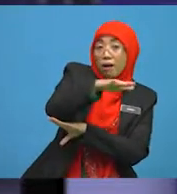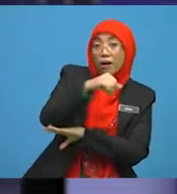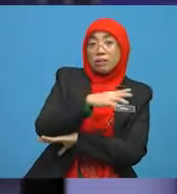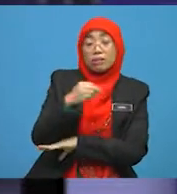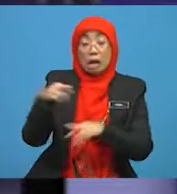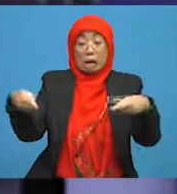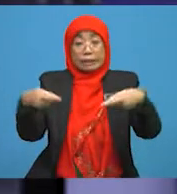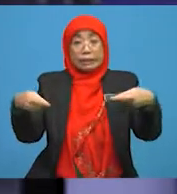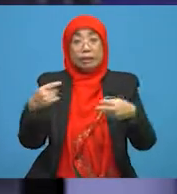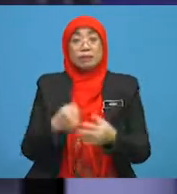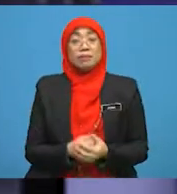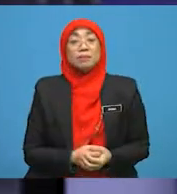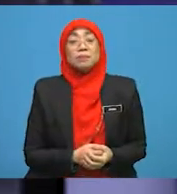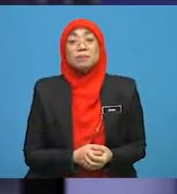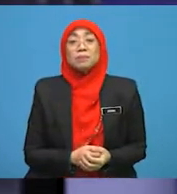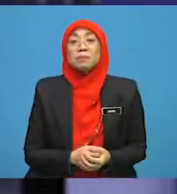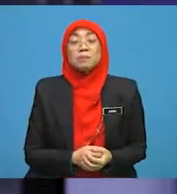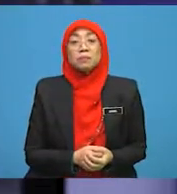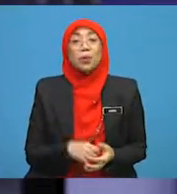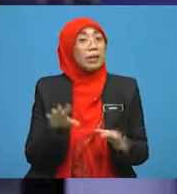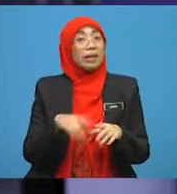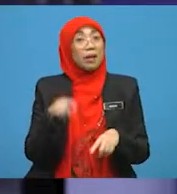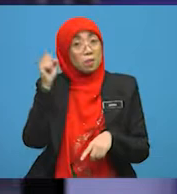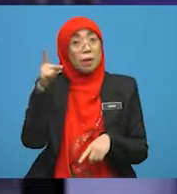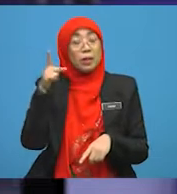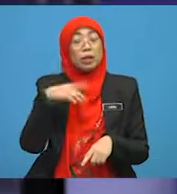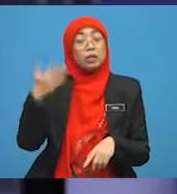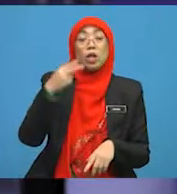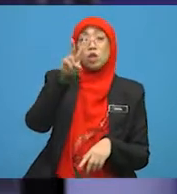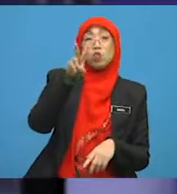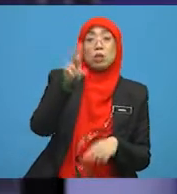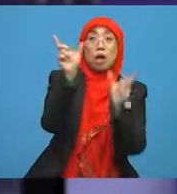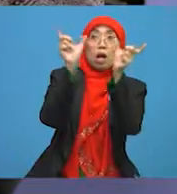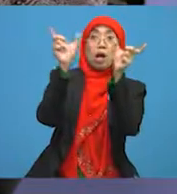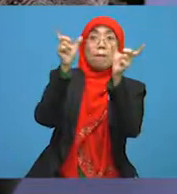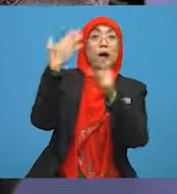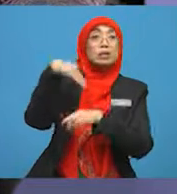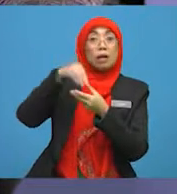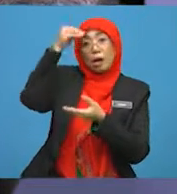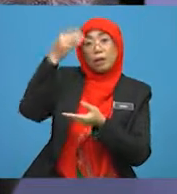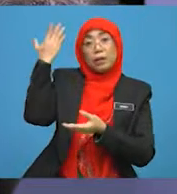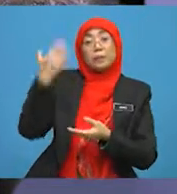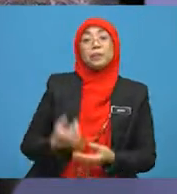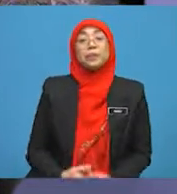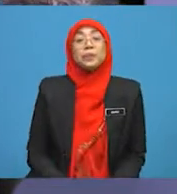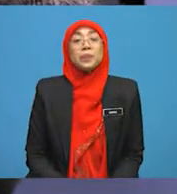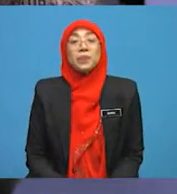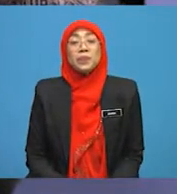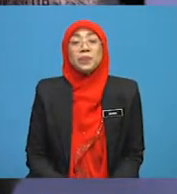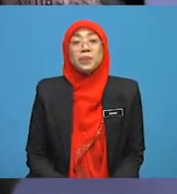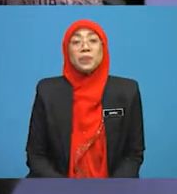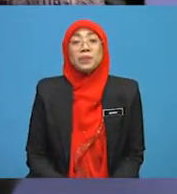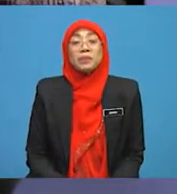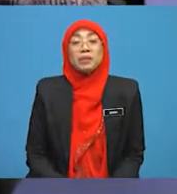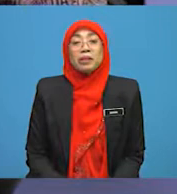homograf. Seterusnya, pelajar-pelajar dapat menggunakannya dengan betul. Terima kasih Cikgu Azizah